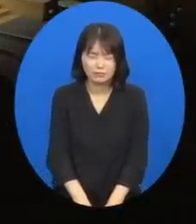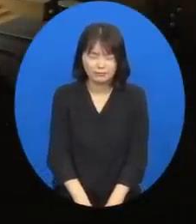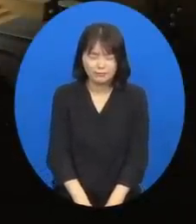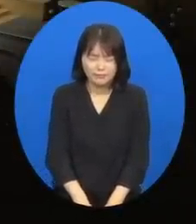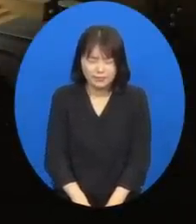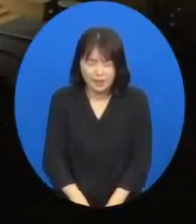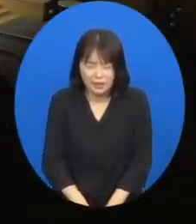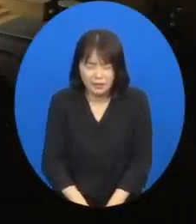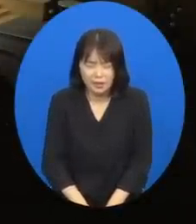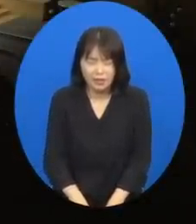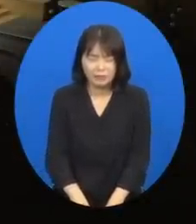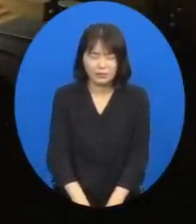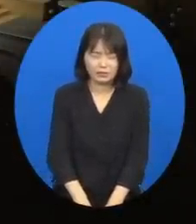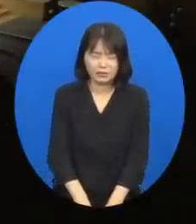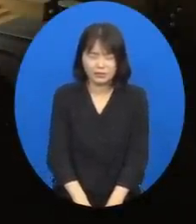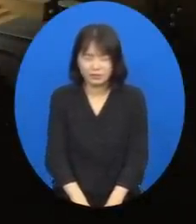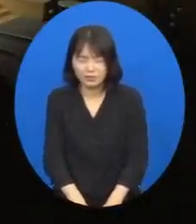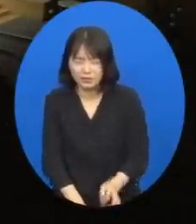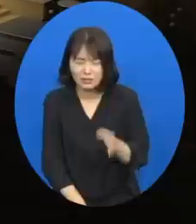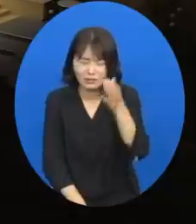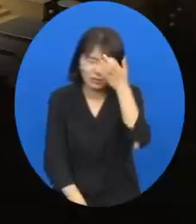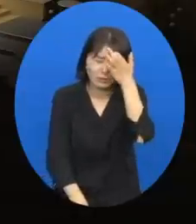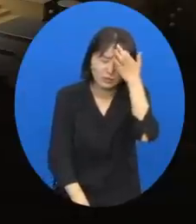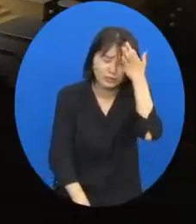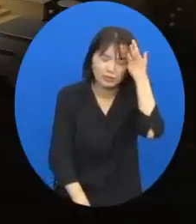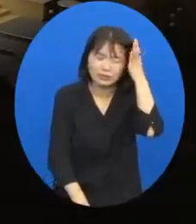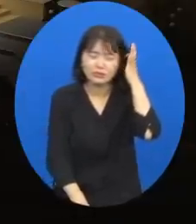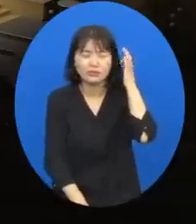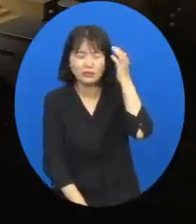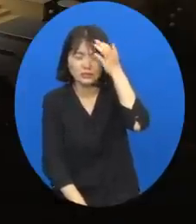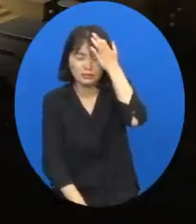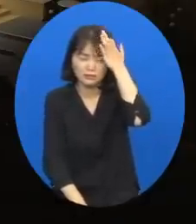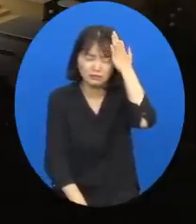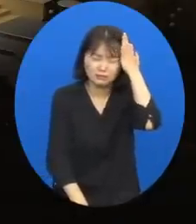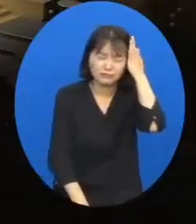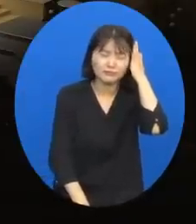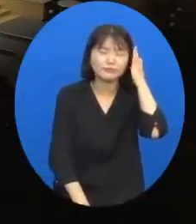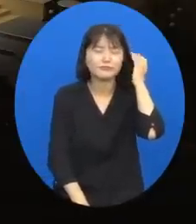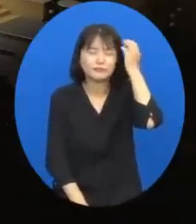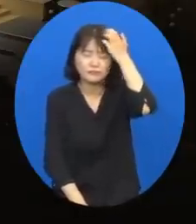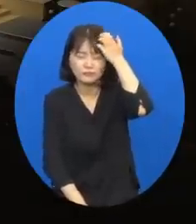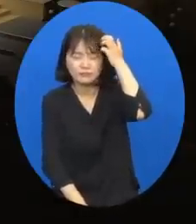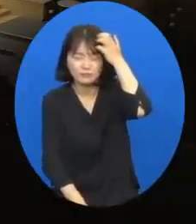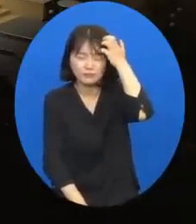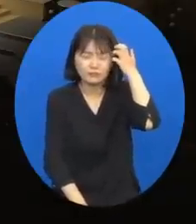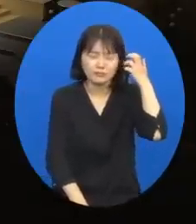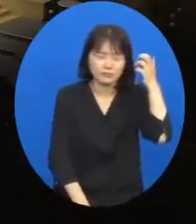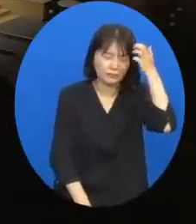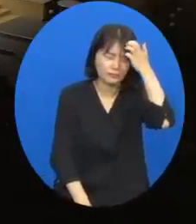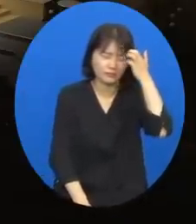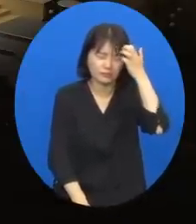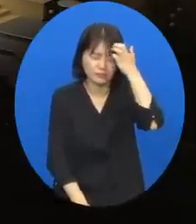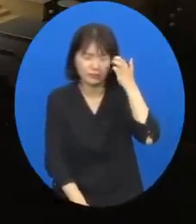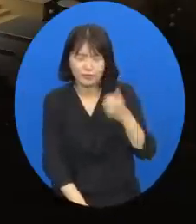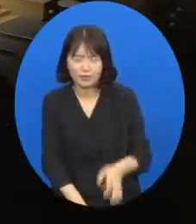won 아 우리 머리속에 밥을 시켜 될 거야